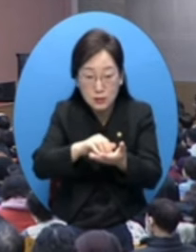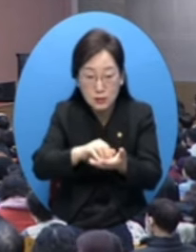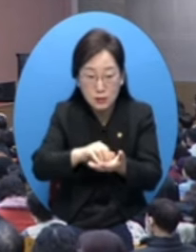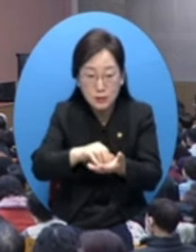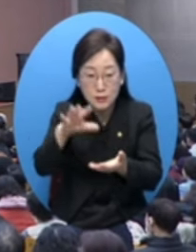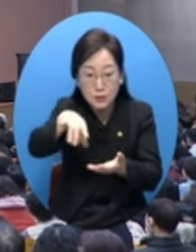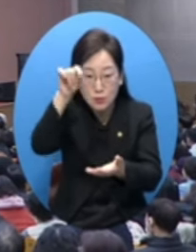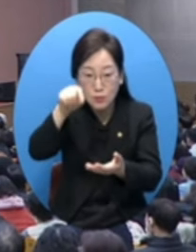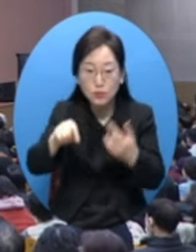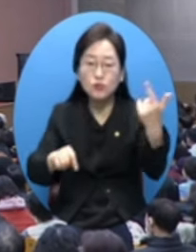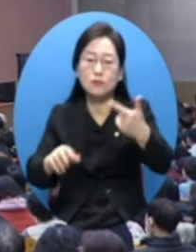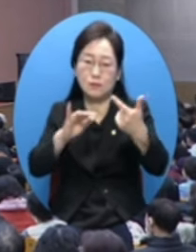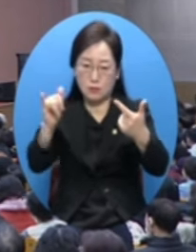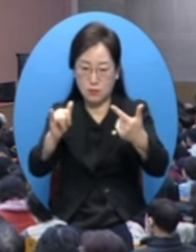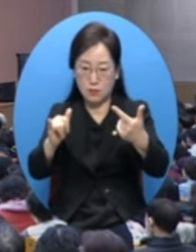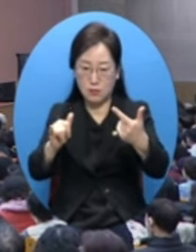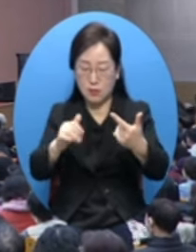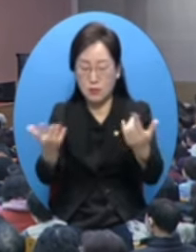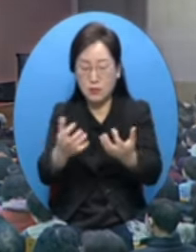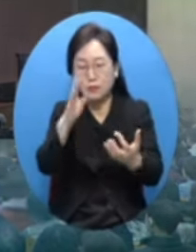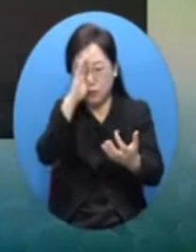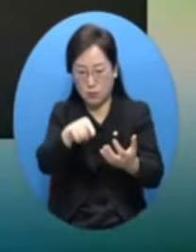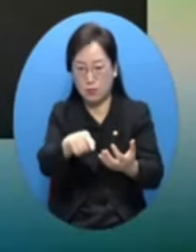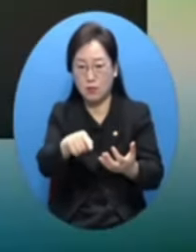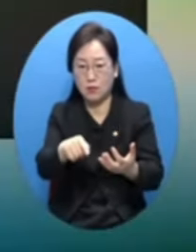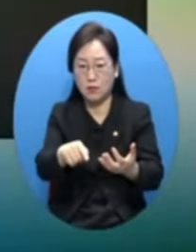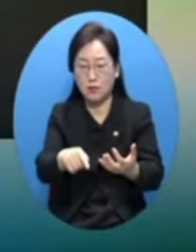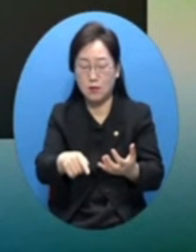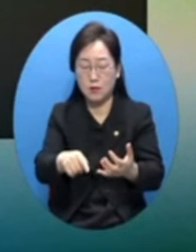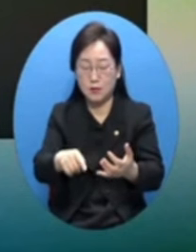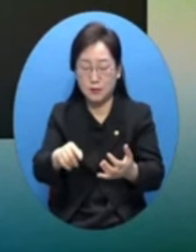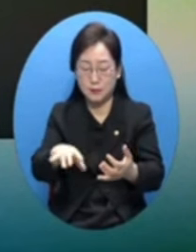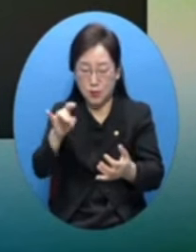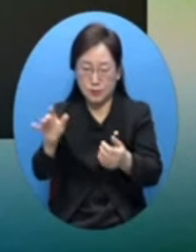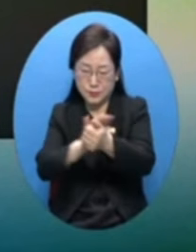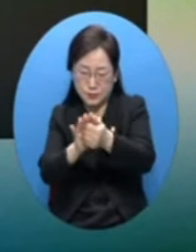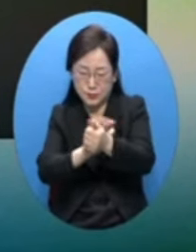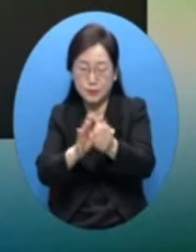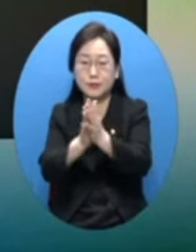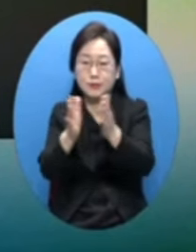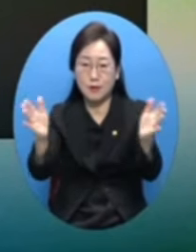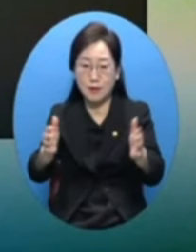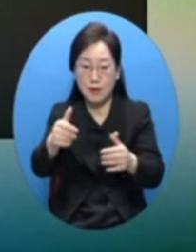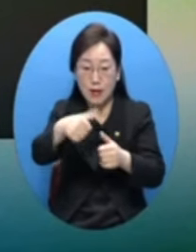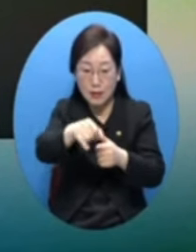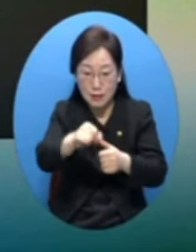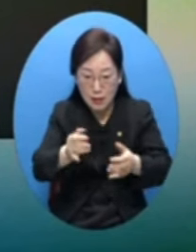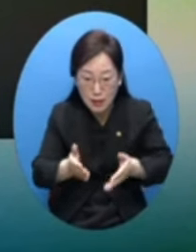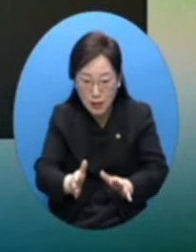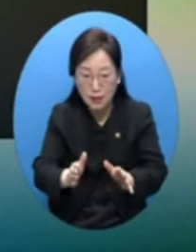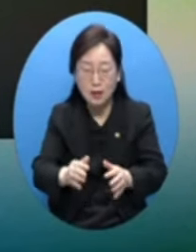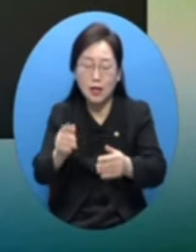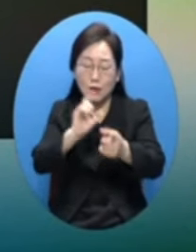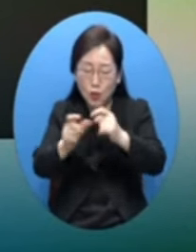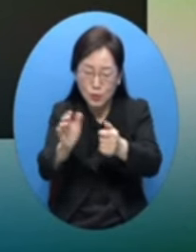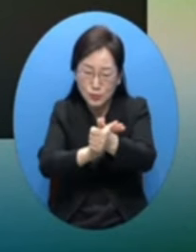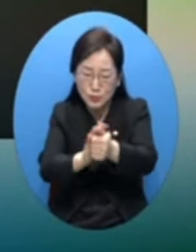달했습니다. 이곳에서 한센병 환자들을 돌보기 시작했습니다. 그들의 자녀들도 돌보고 그들을 사랑으로